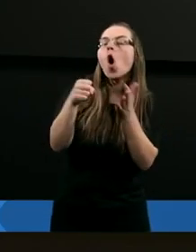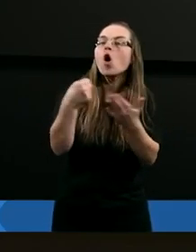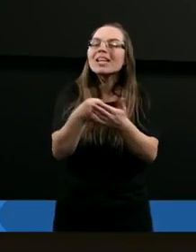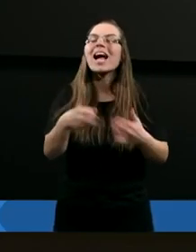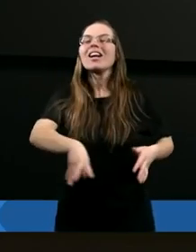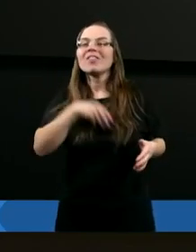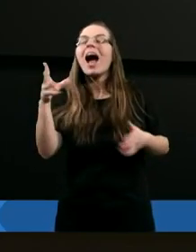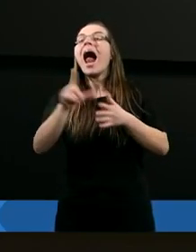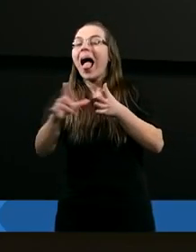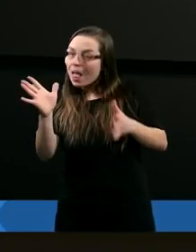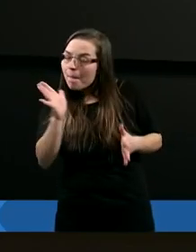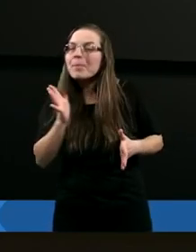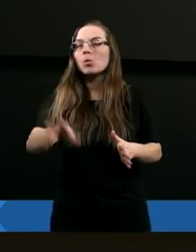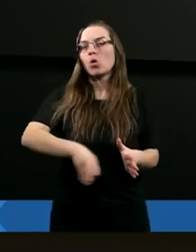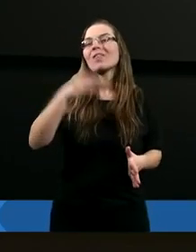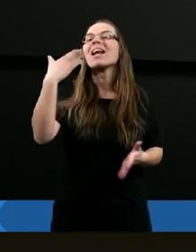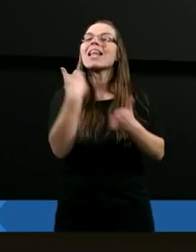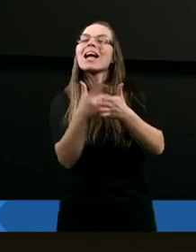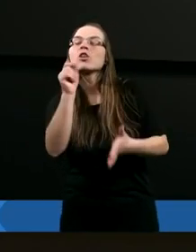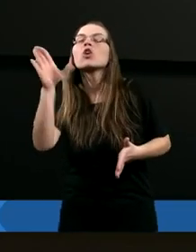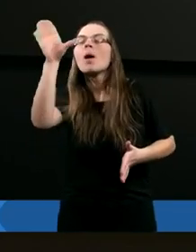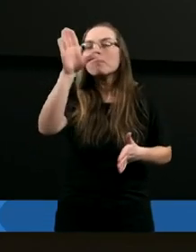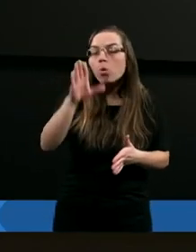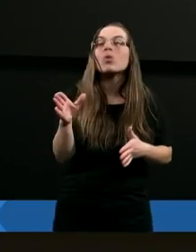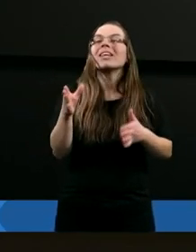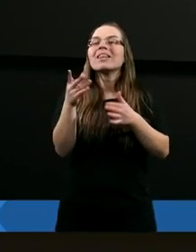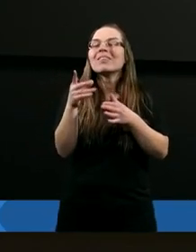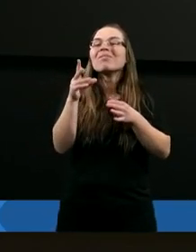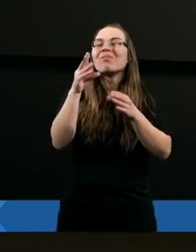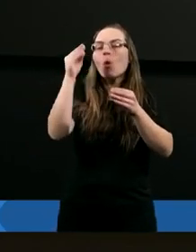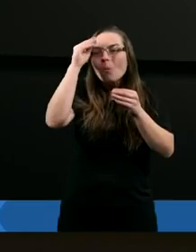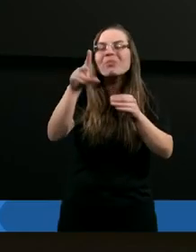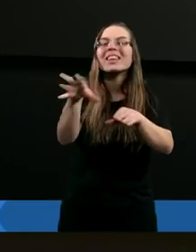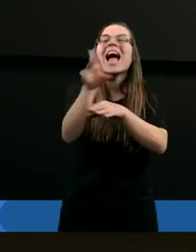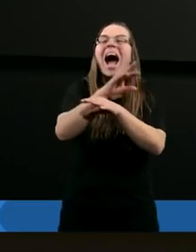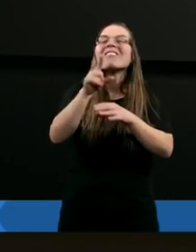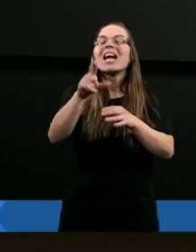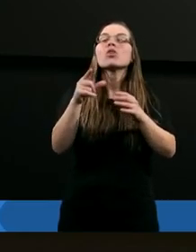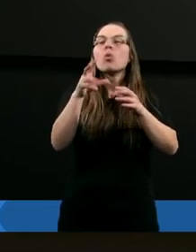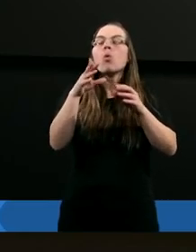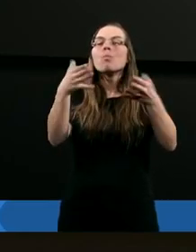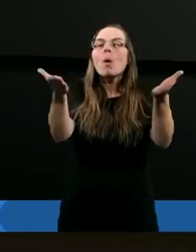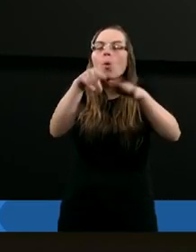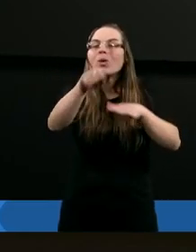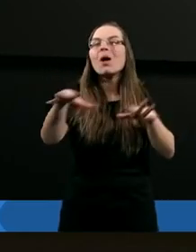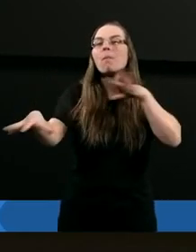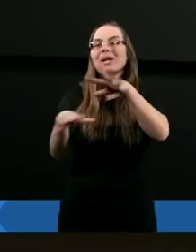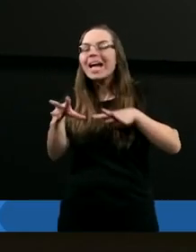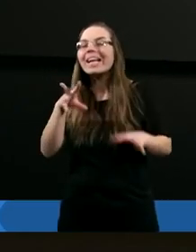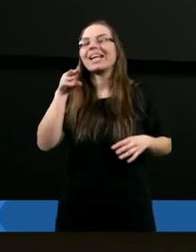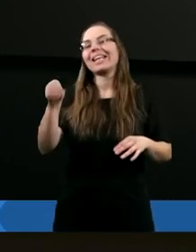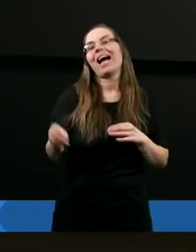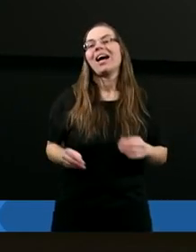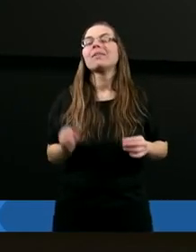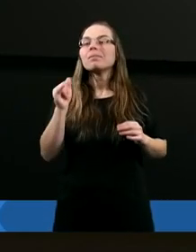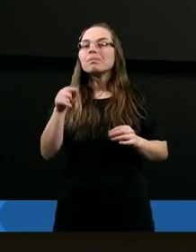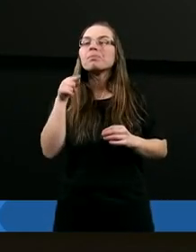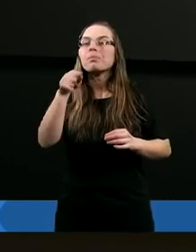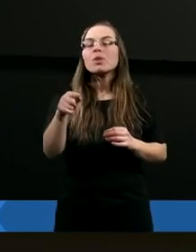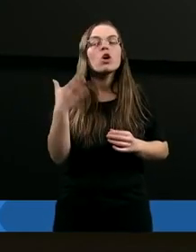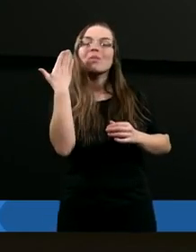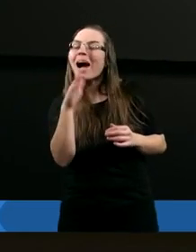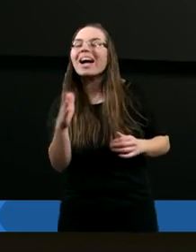Ale było święte, dlatego że Bóg nawiedził je. Nawiedził te miejsce i Bóg tam po prostu był. I to